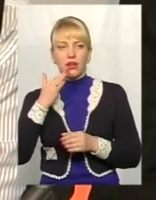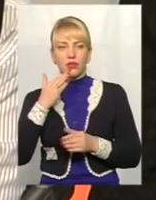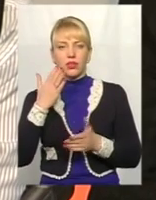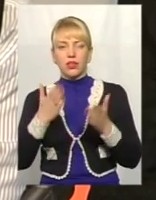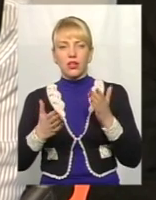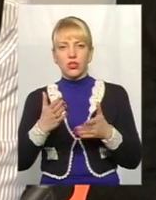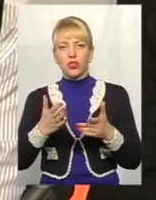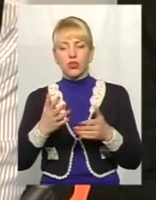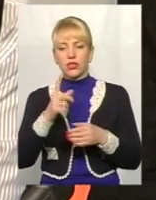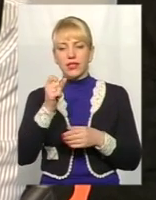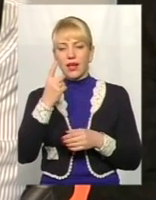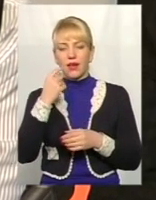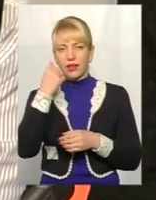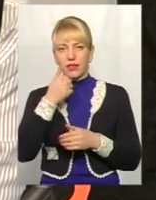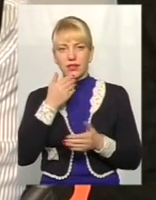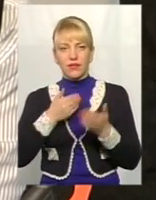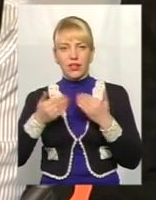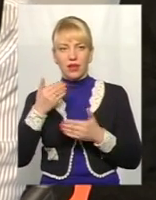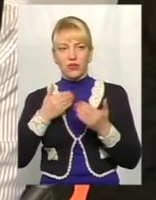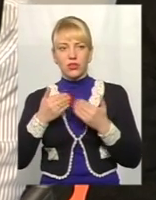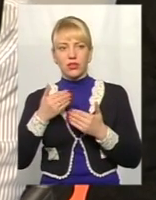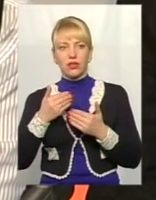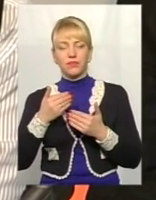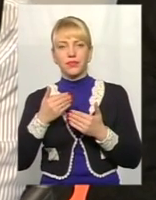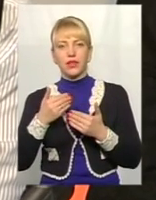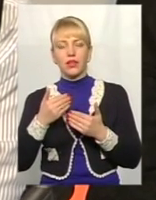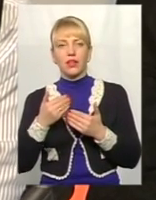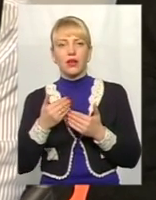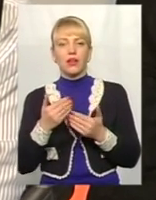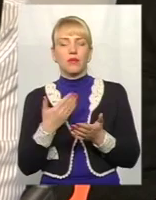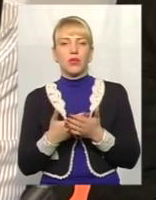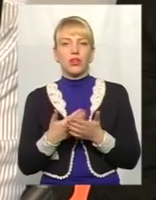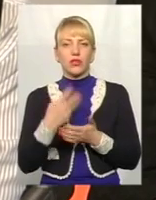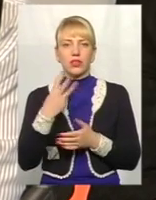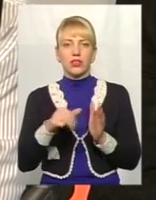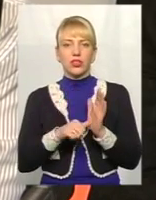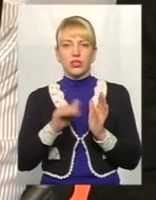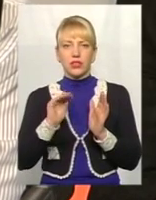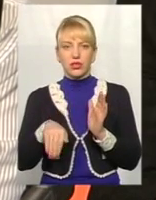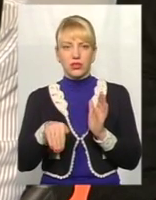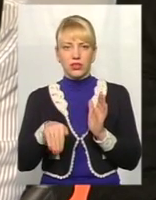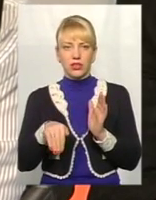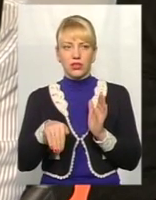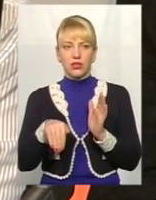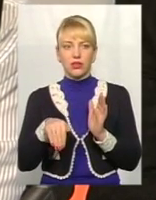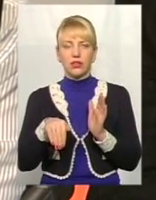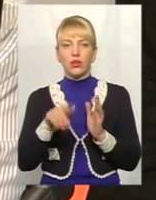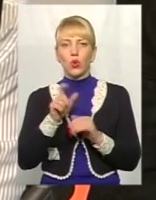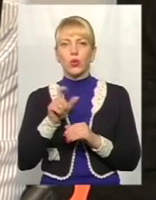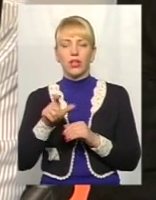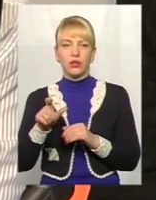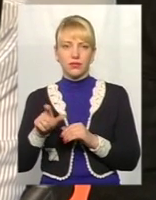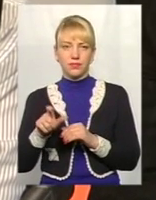якщо за рік до нас звертаються порядка 36 тисяч